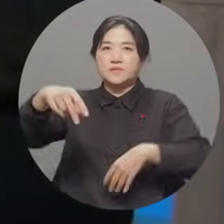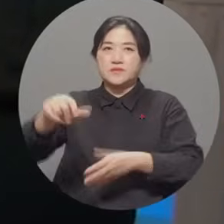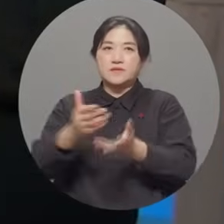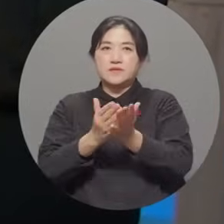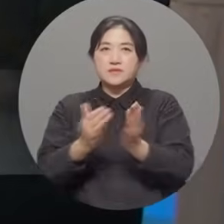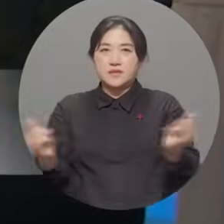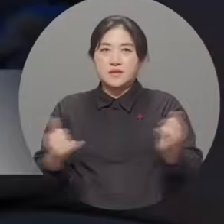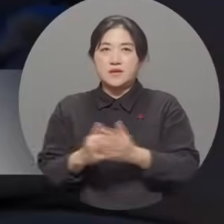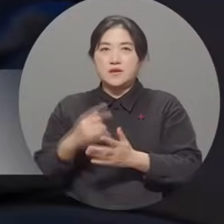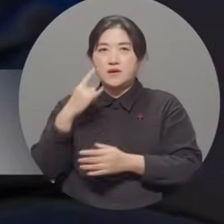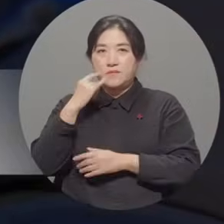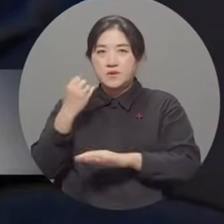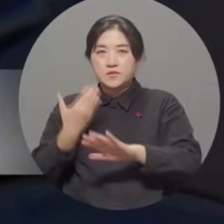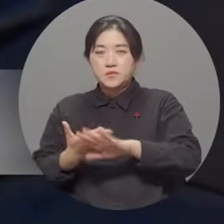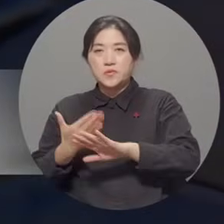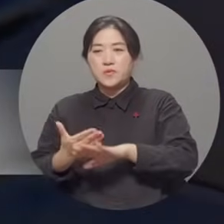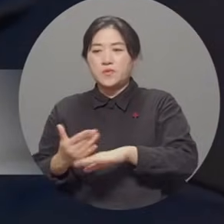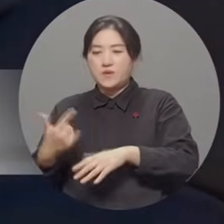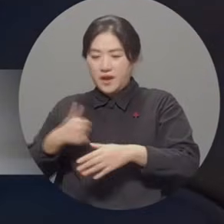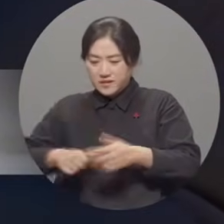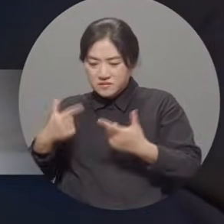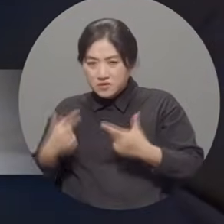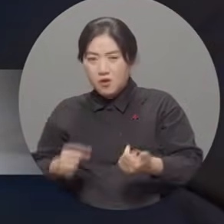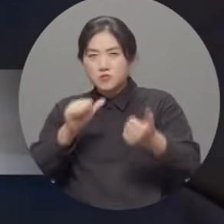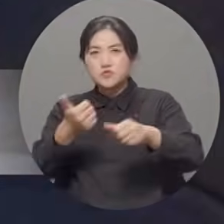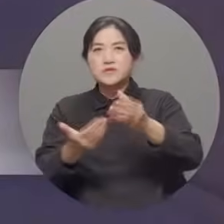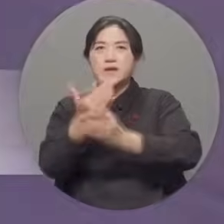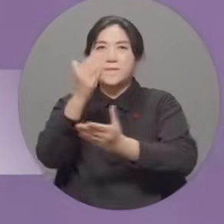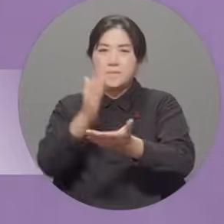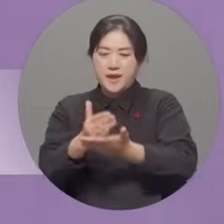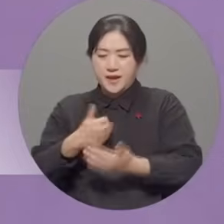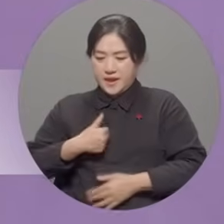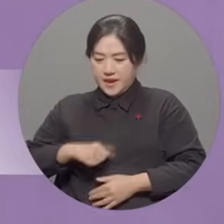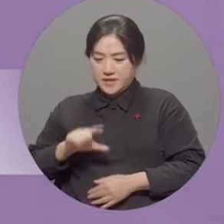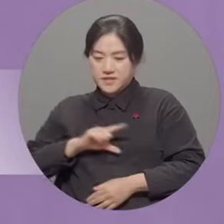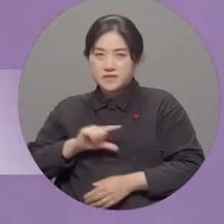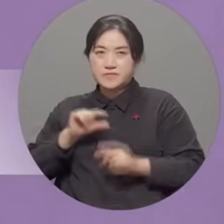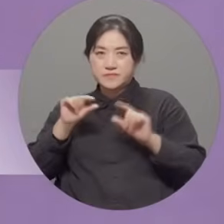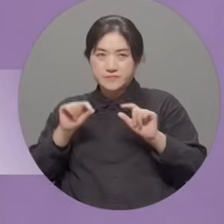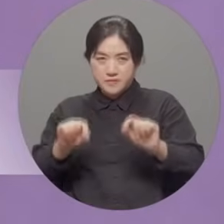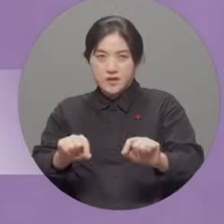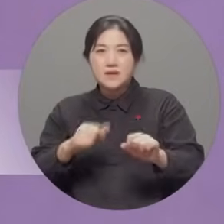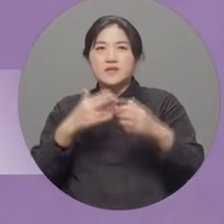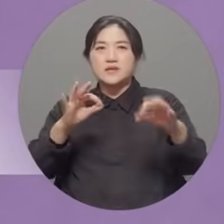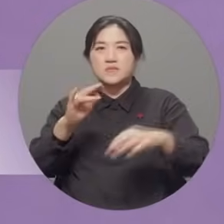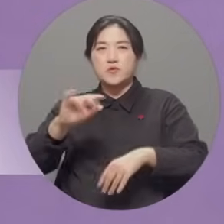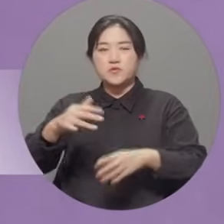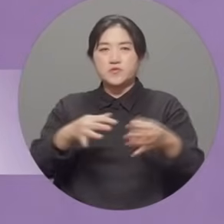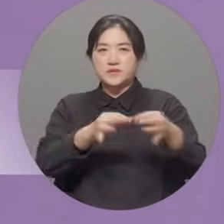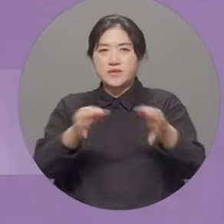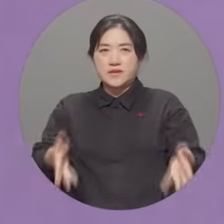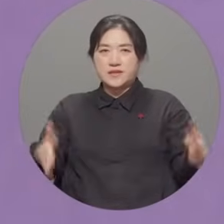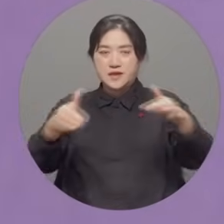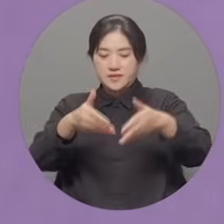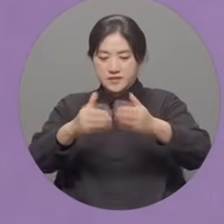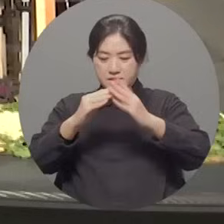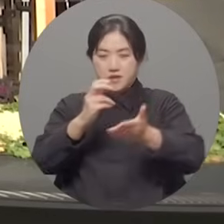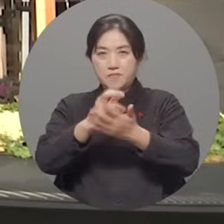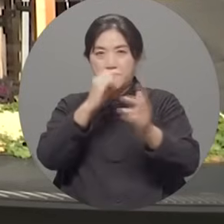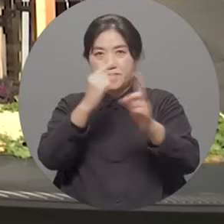어머니는 또 다른 김용균은 없어야 한다며 아들의 이름을 딴 김용균 재단을 만들어 제도 개선 운동에